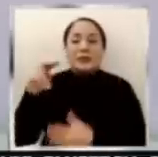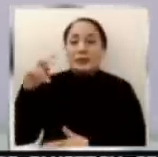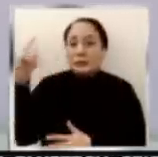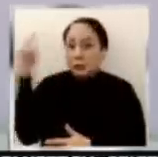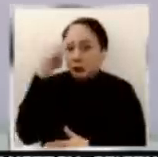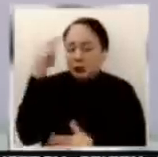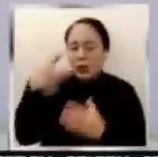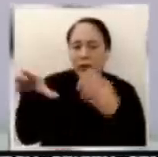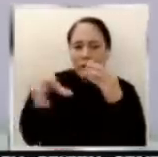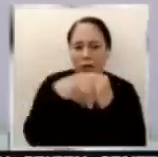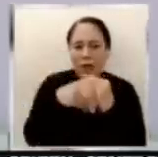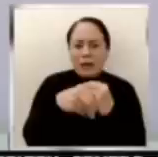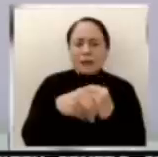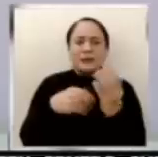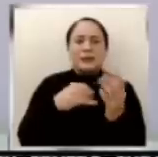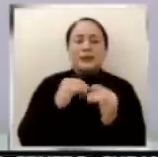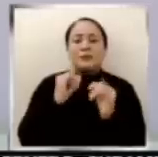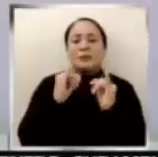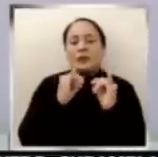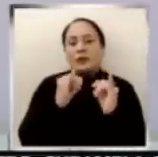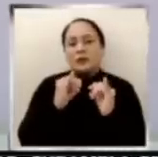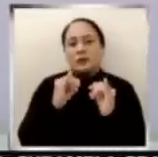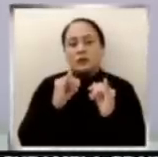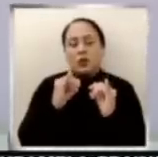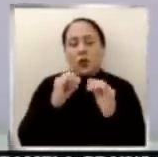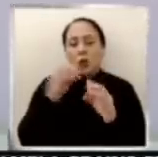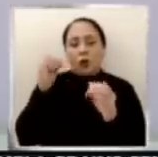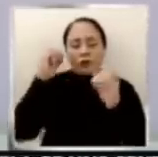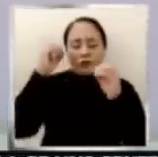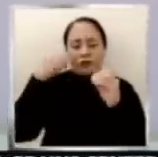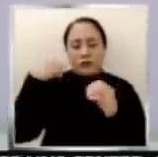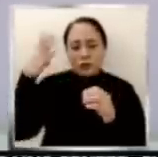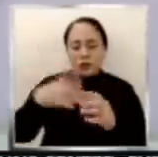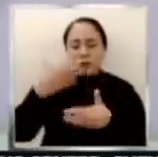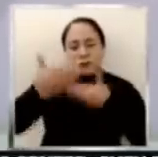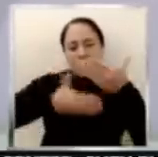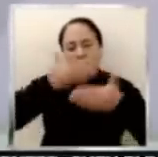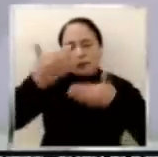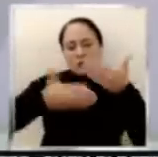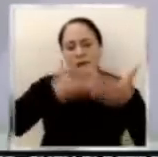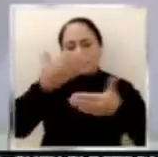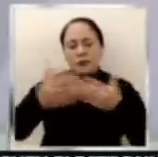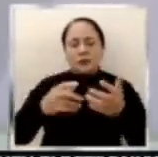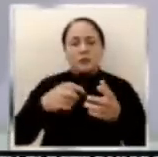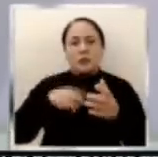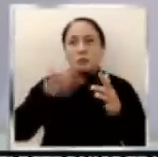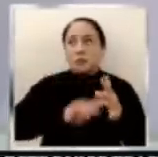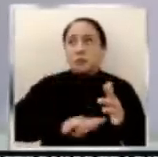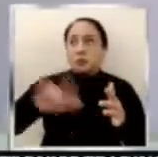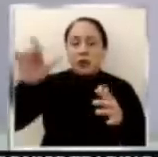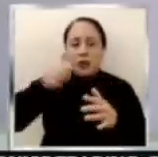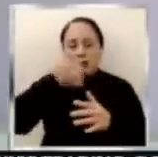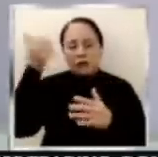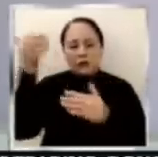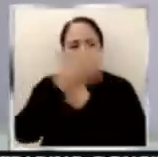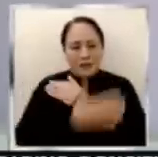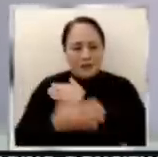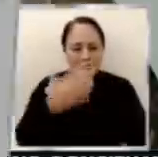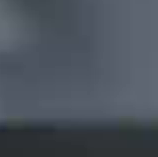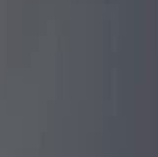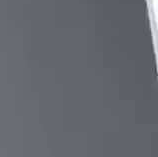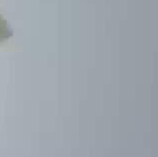mga immigration officer na magpoproseso ng mga pasaherong palabas ng bansa. Nakatutok si Joseph